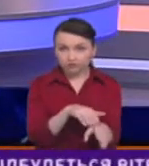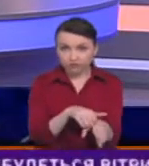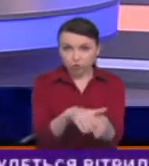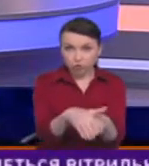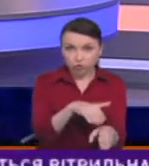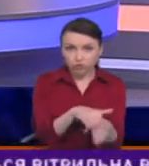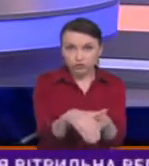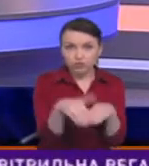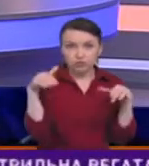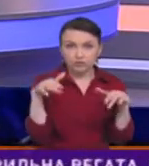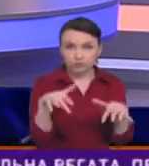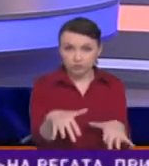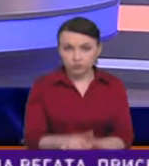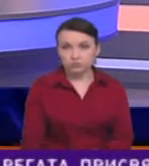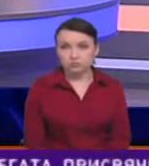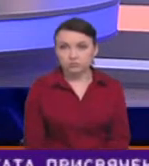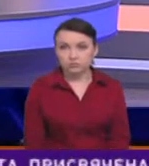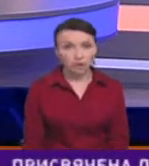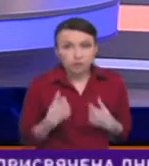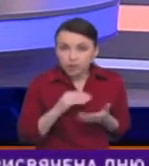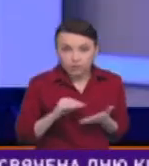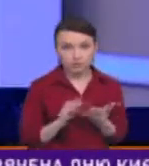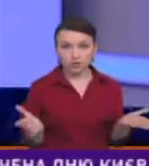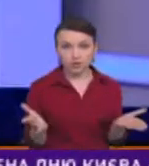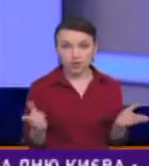дію». Це не я писав, це філологи вже написали.